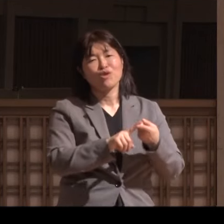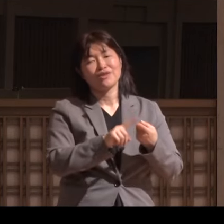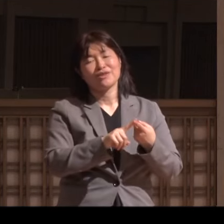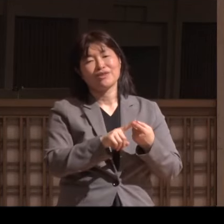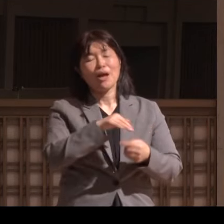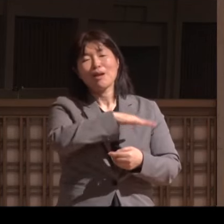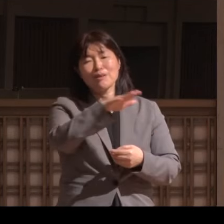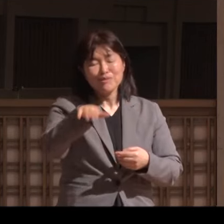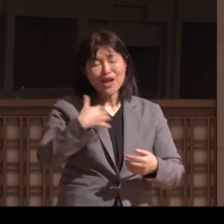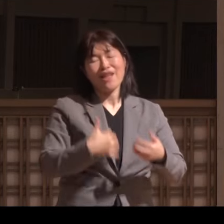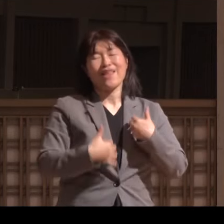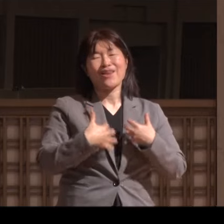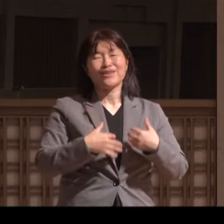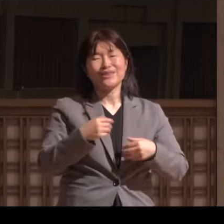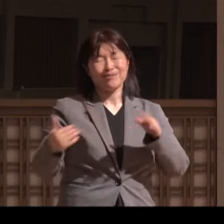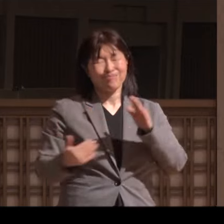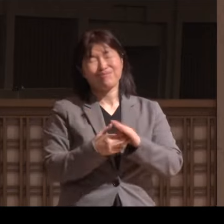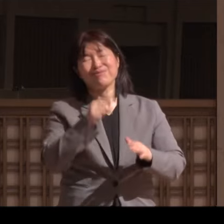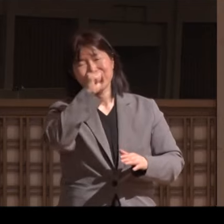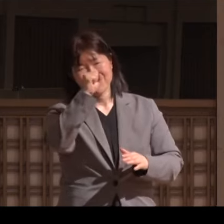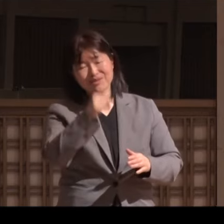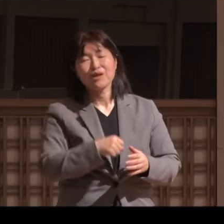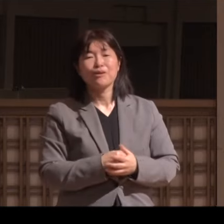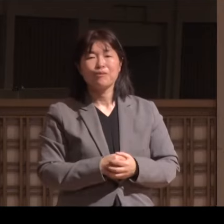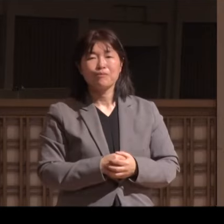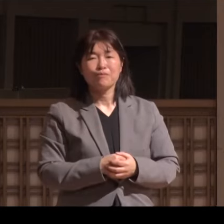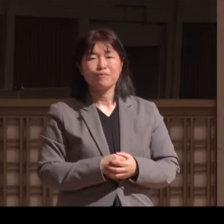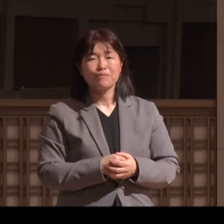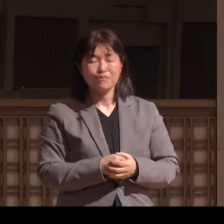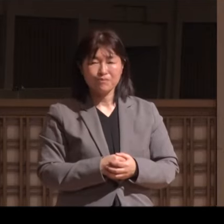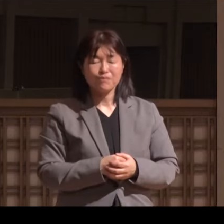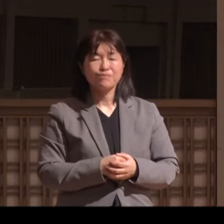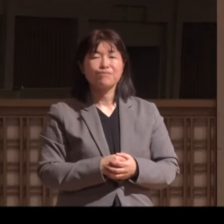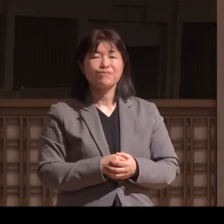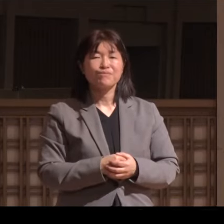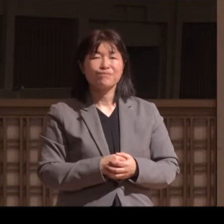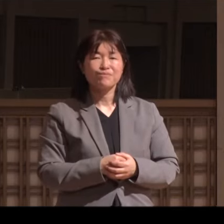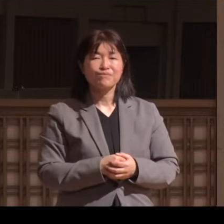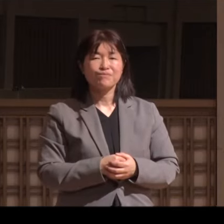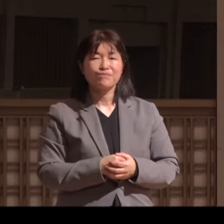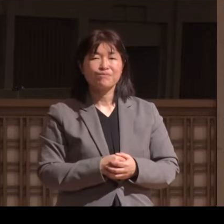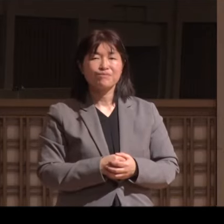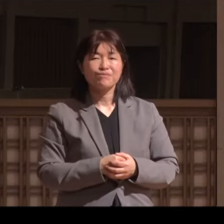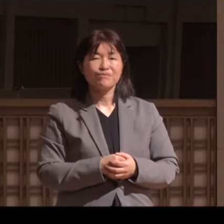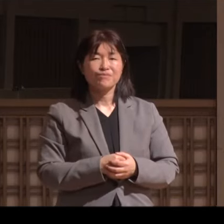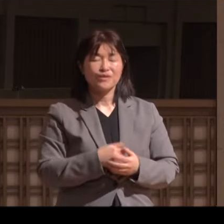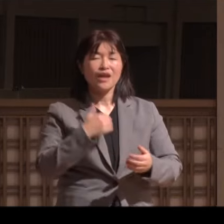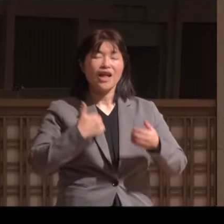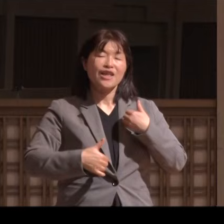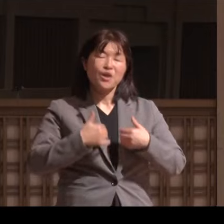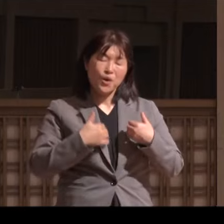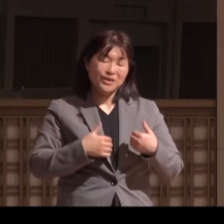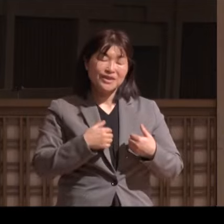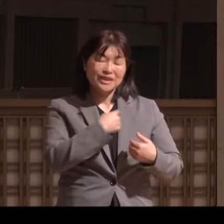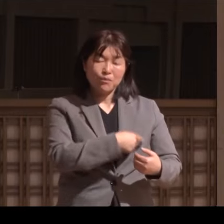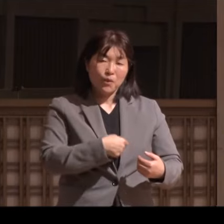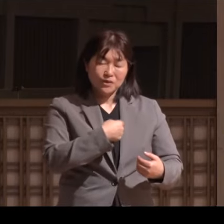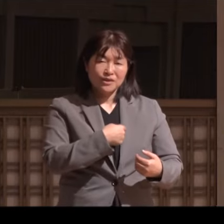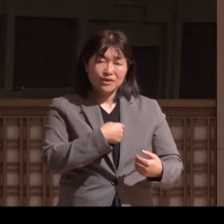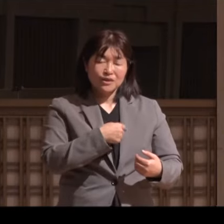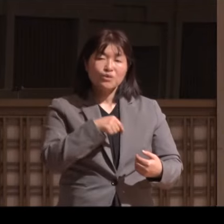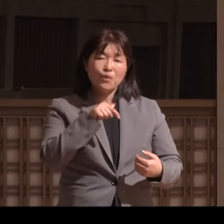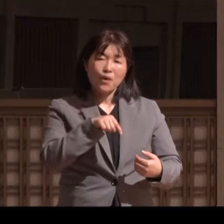さん自身が楽しいと思えることだと思いますしえそうですねあのなんか本当に楽しいさっていうのはどう